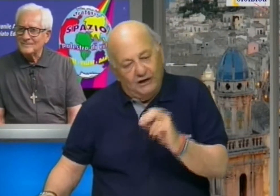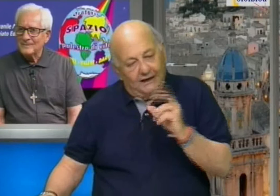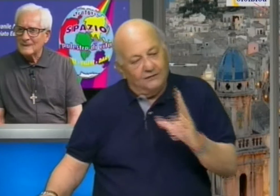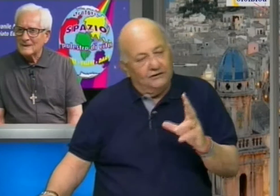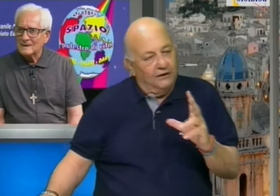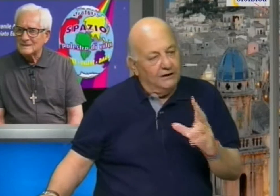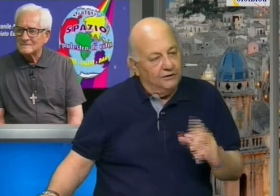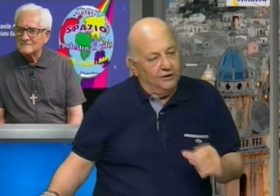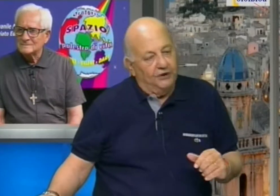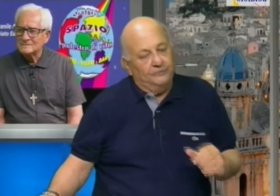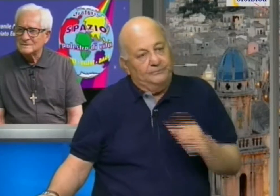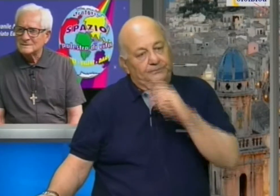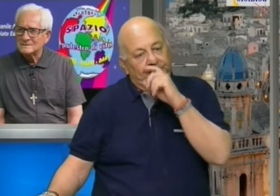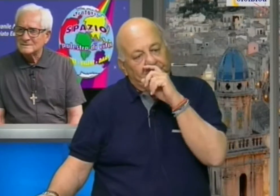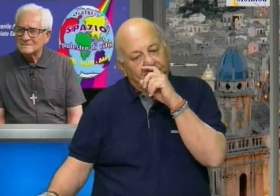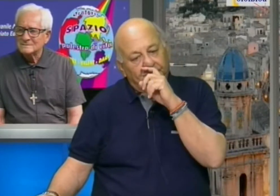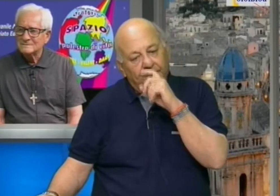mondo dell'oratorio,